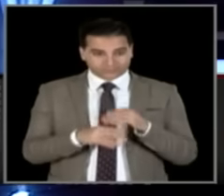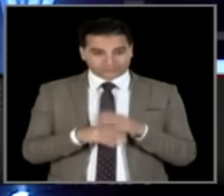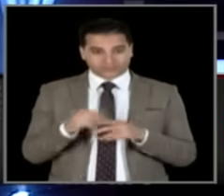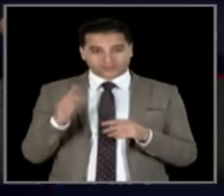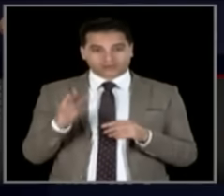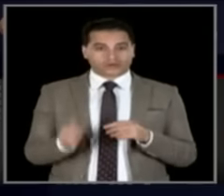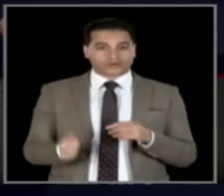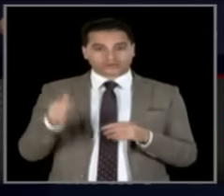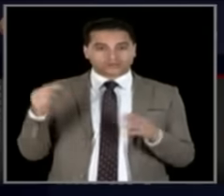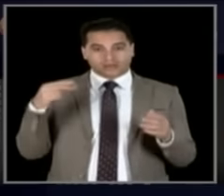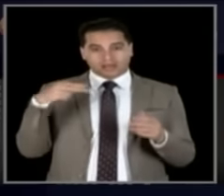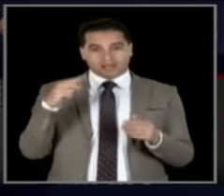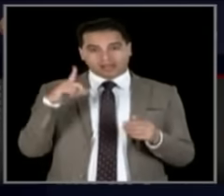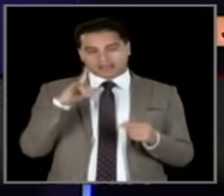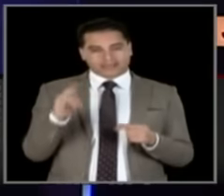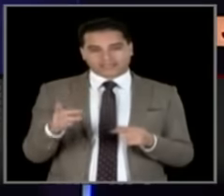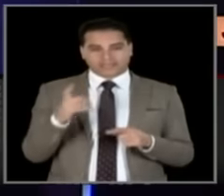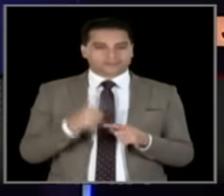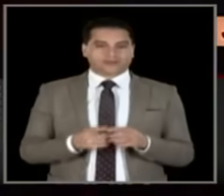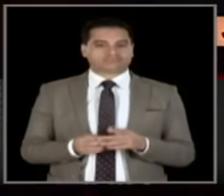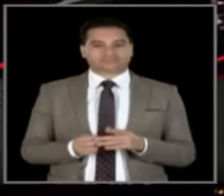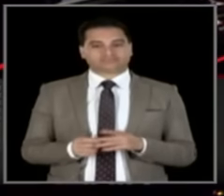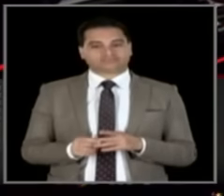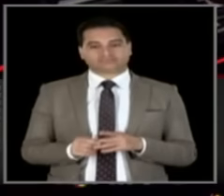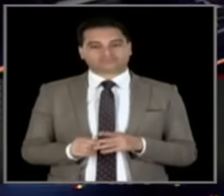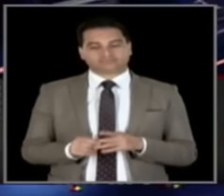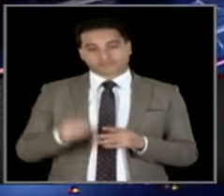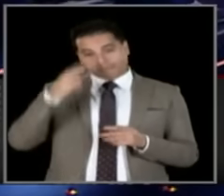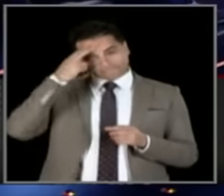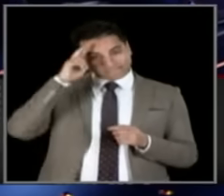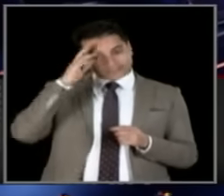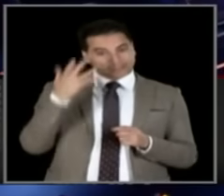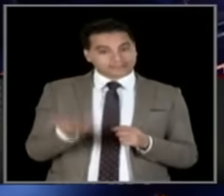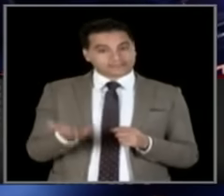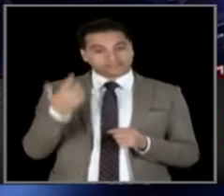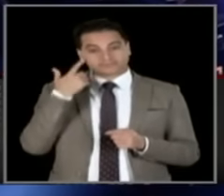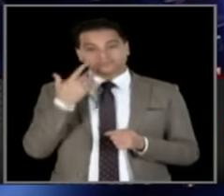رشا عدلي، اجابه خاطئه. مين يا شباب؟